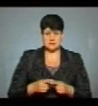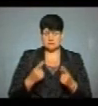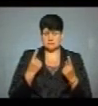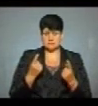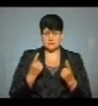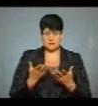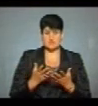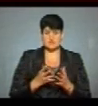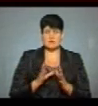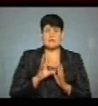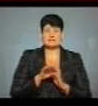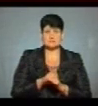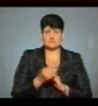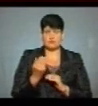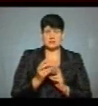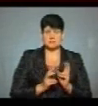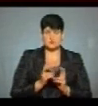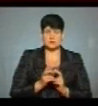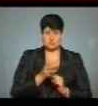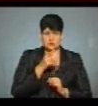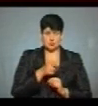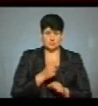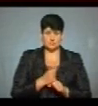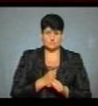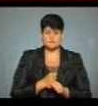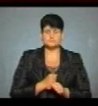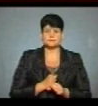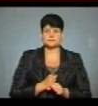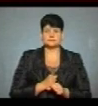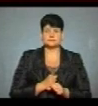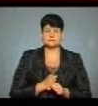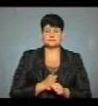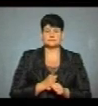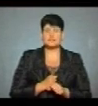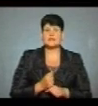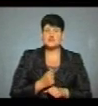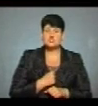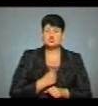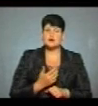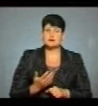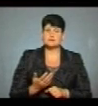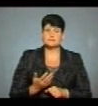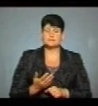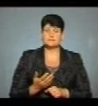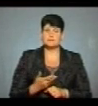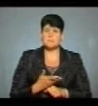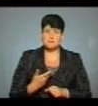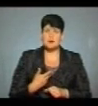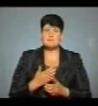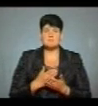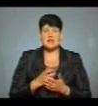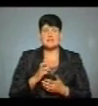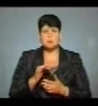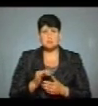інвестиції в ваше підприємство за час його функціонування. Мережі. На жаль, ми мали би це